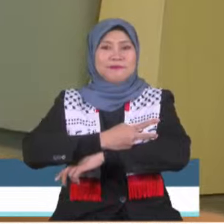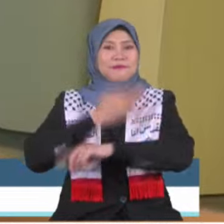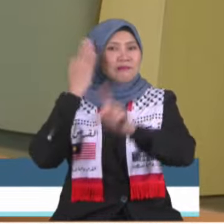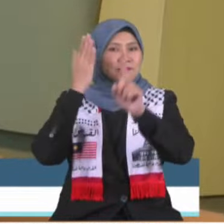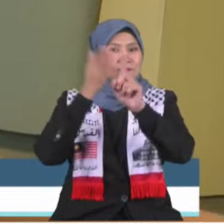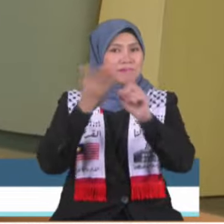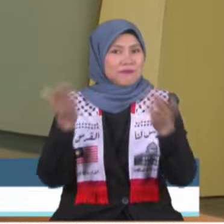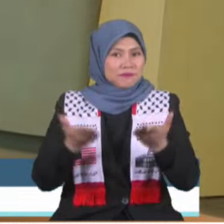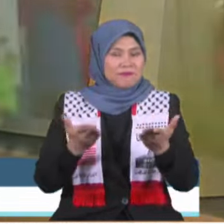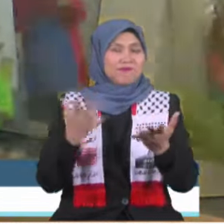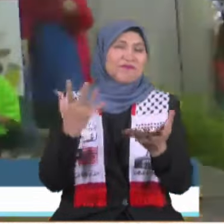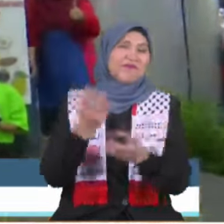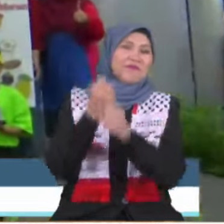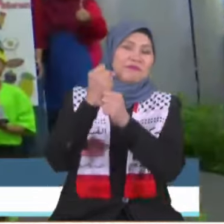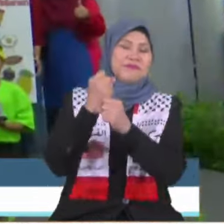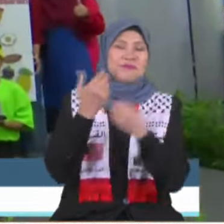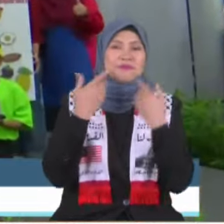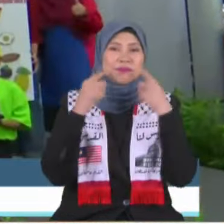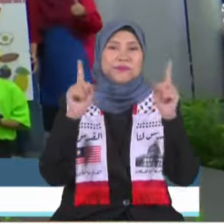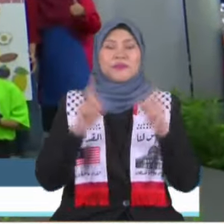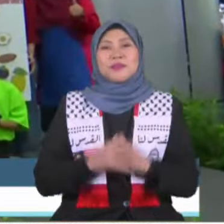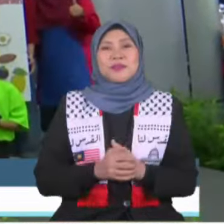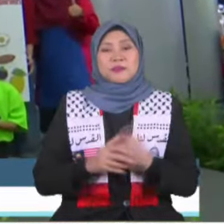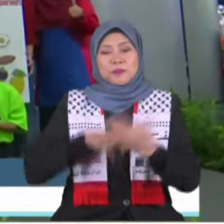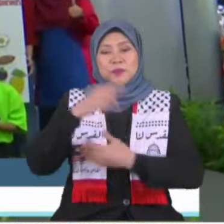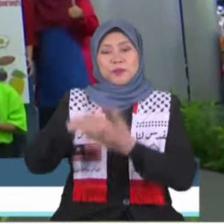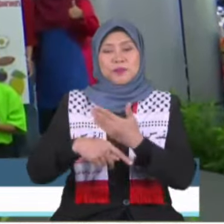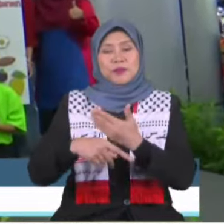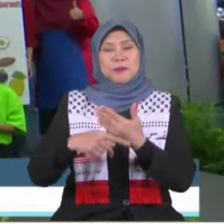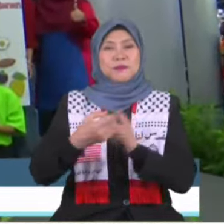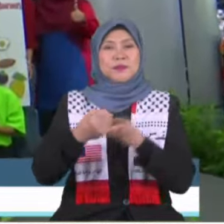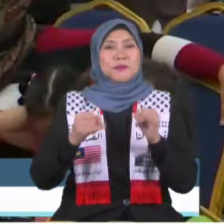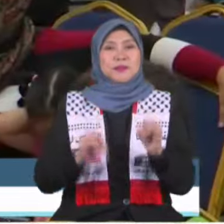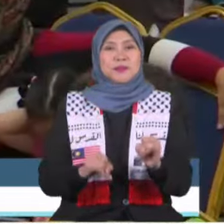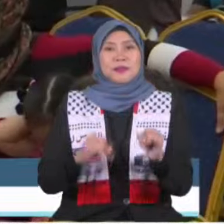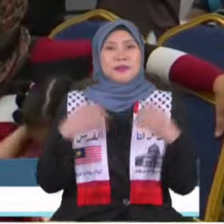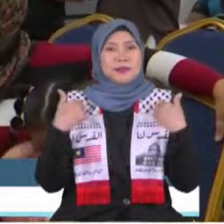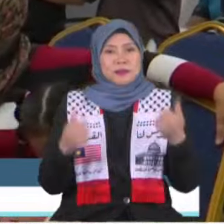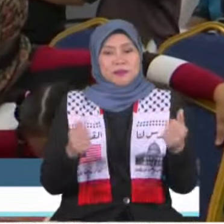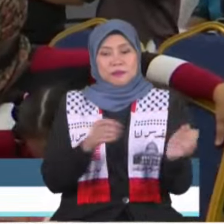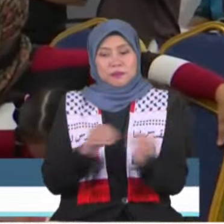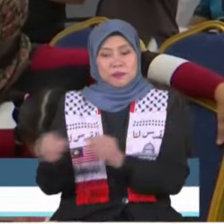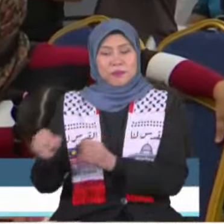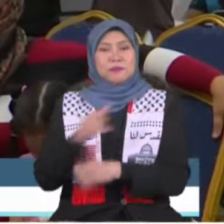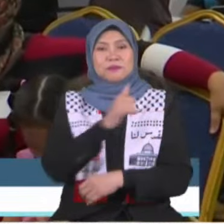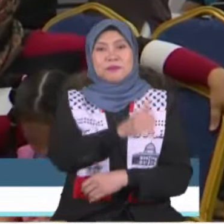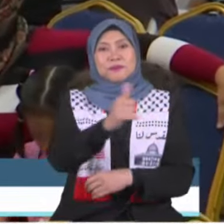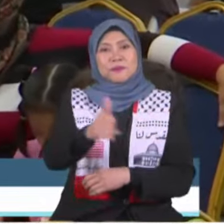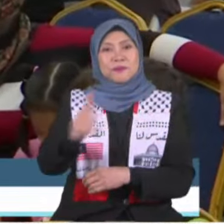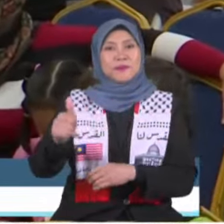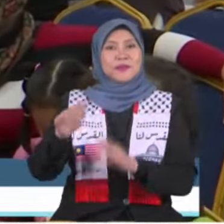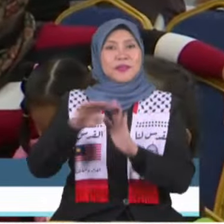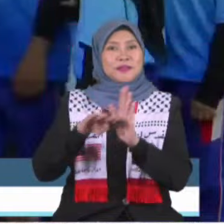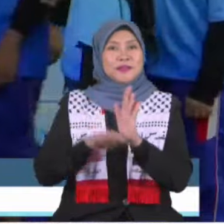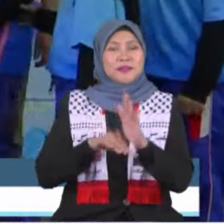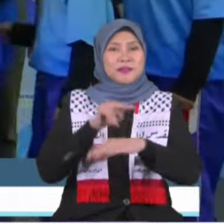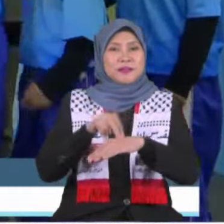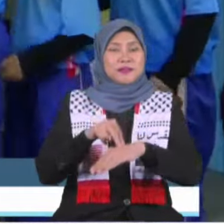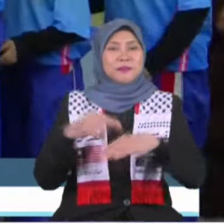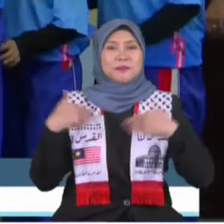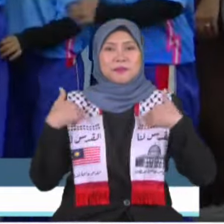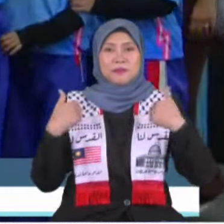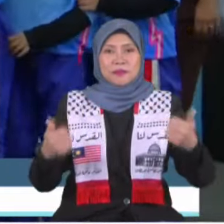menjurus kepada matlamat ini. Program merupakan anjuran Jabatan Kesihatan sempena jelajah agenda nasional Malaysia